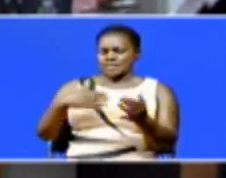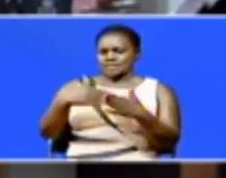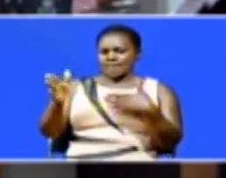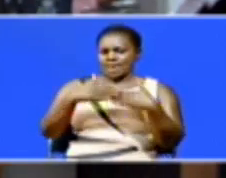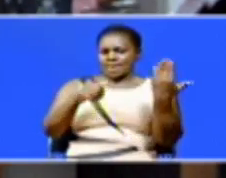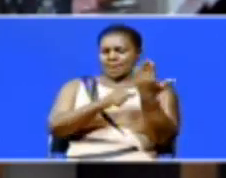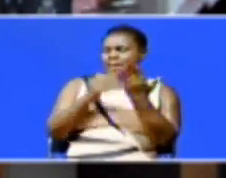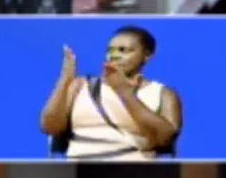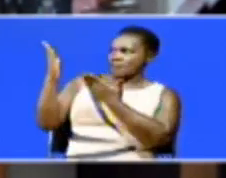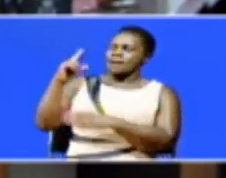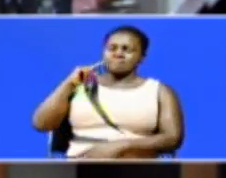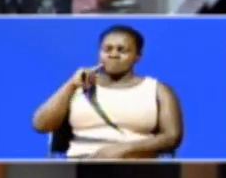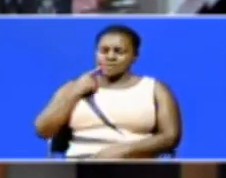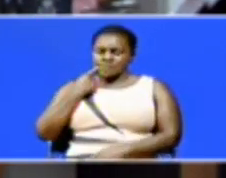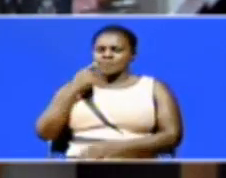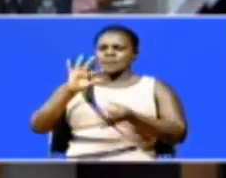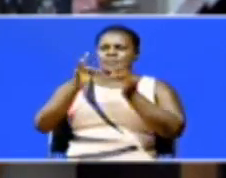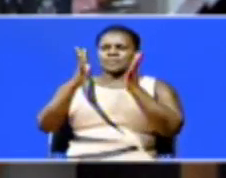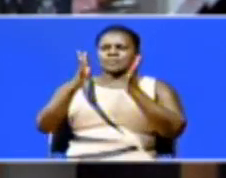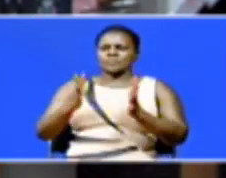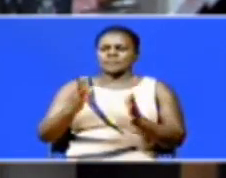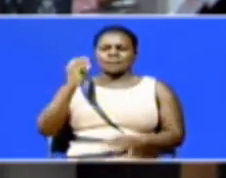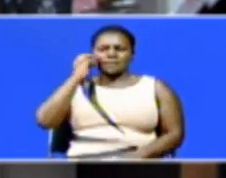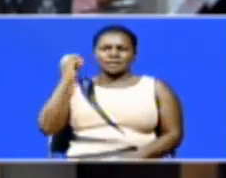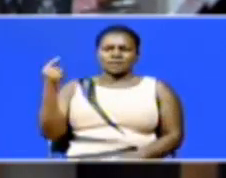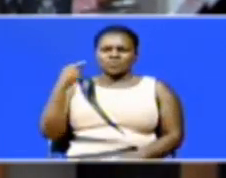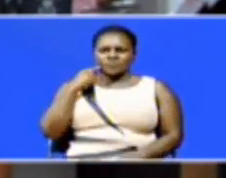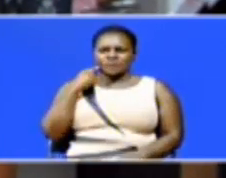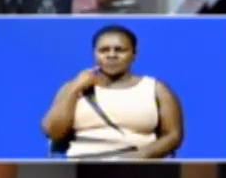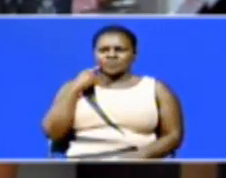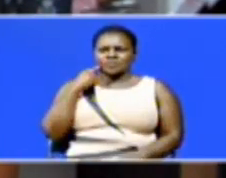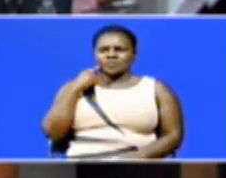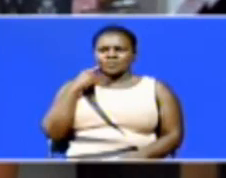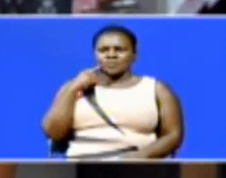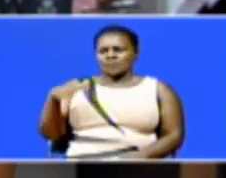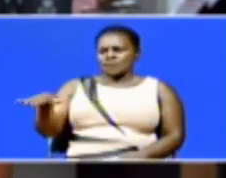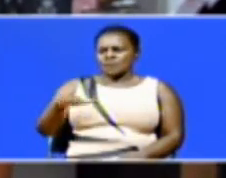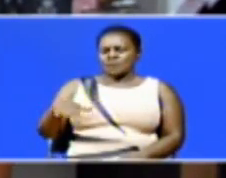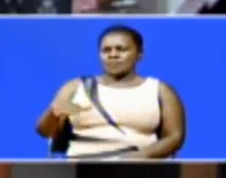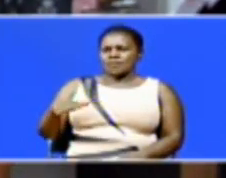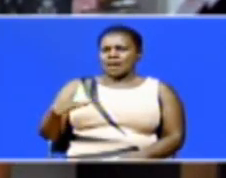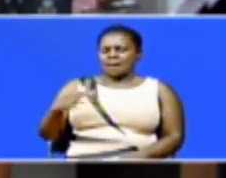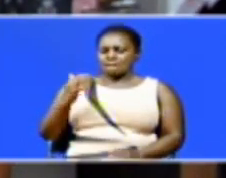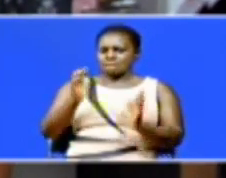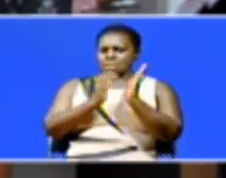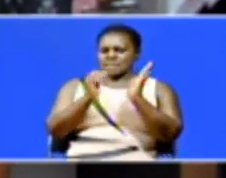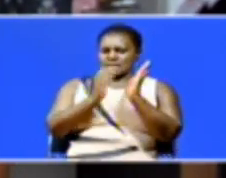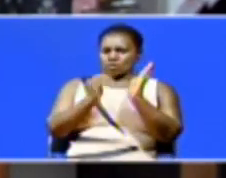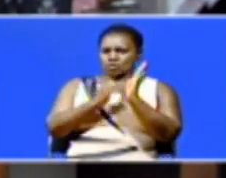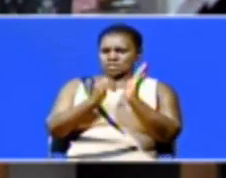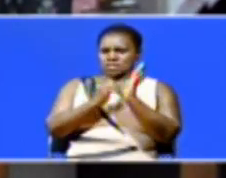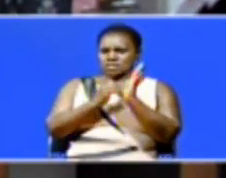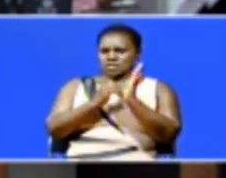Langu ni Mary Kilobia Tuoli na mtangazaji wa ishara ni Meresha Umiti. Eneo la kaunti ya Machakos na